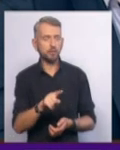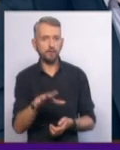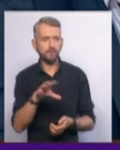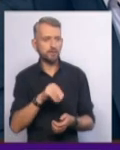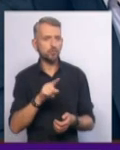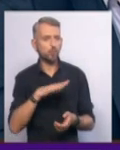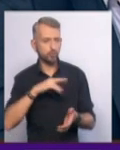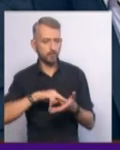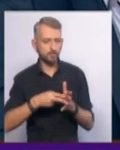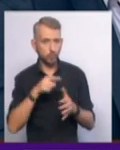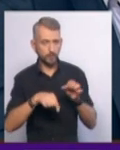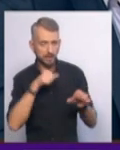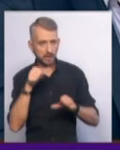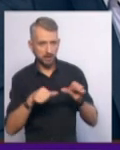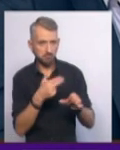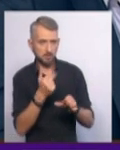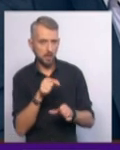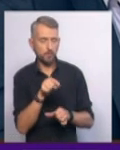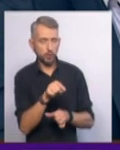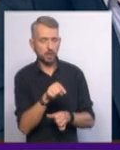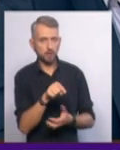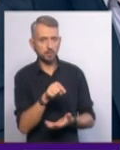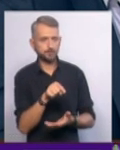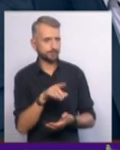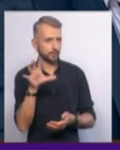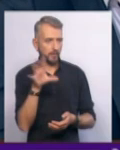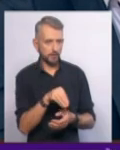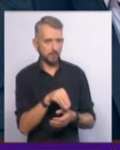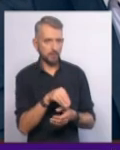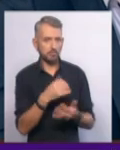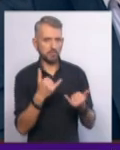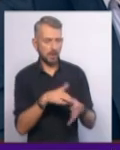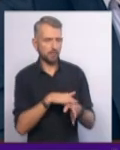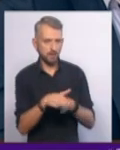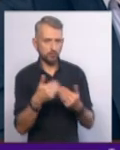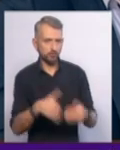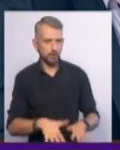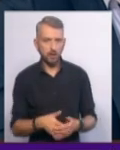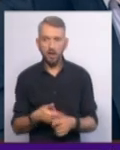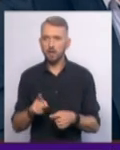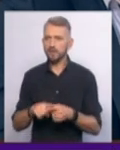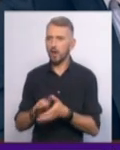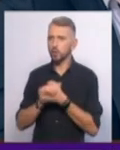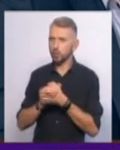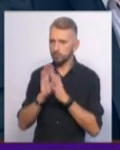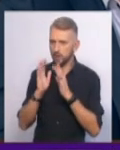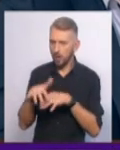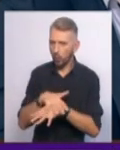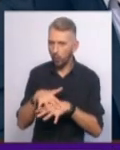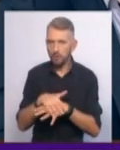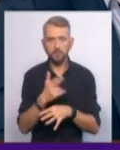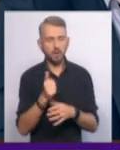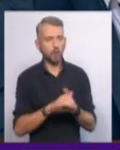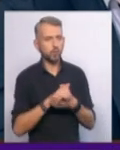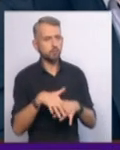на цей рік, да, вони... Всі вже зараз реалізовані. Угу, тобто це «Дружби народів»? «Дружби народів», «Лесі